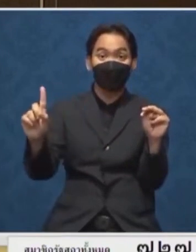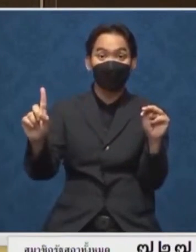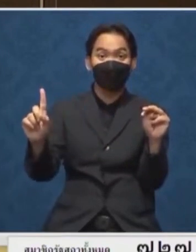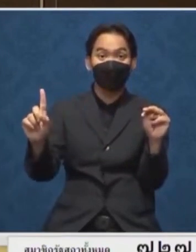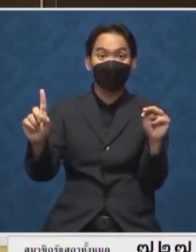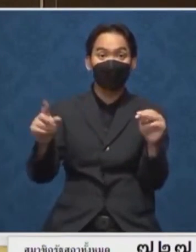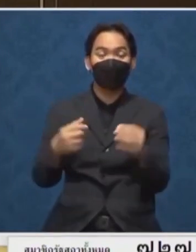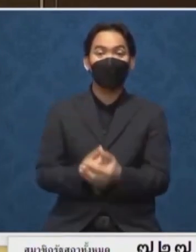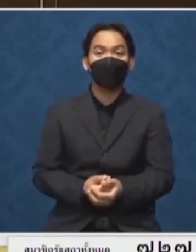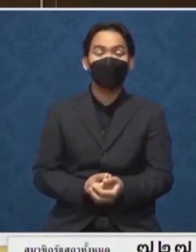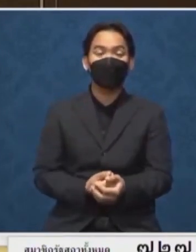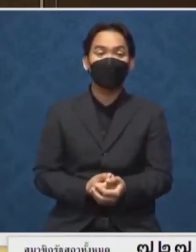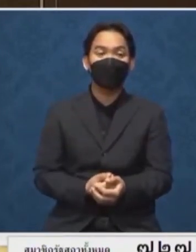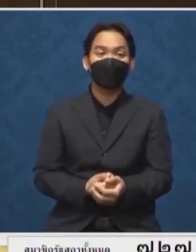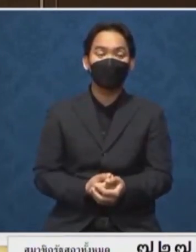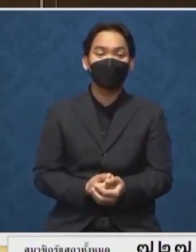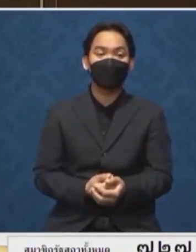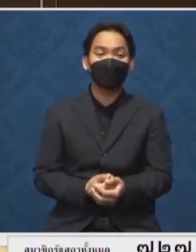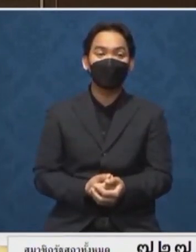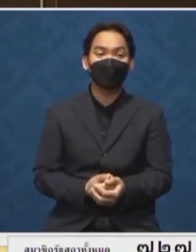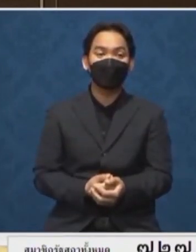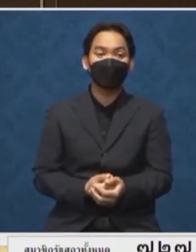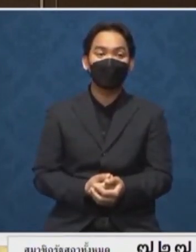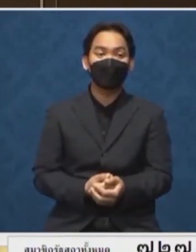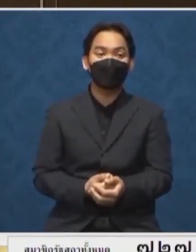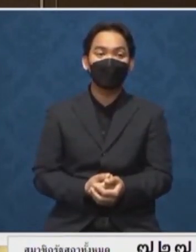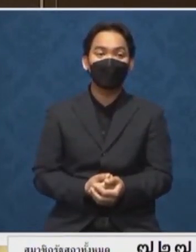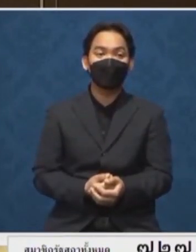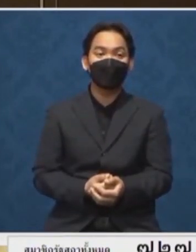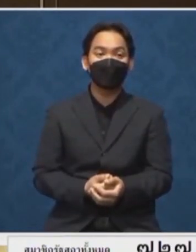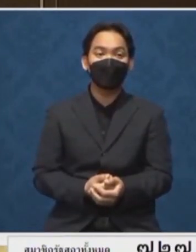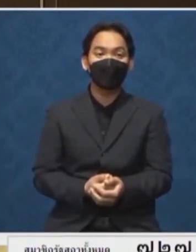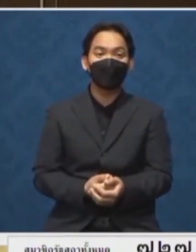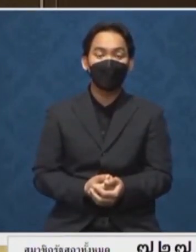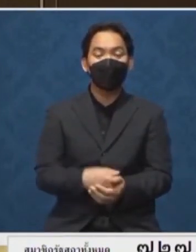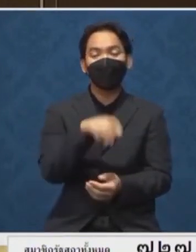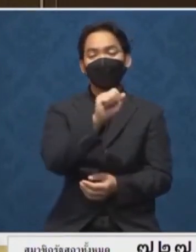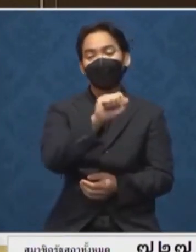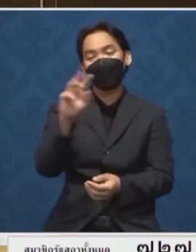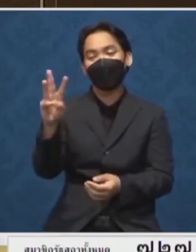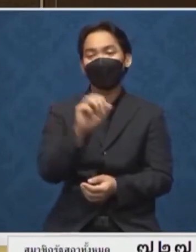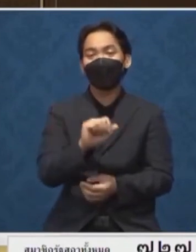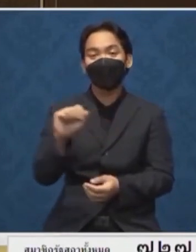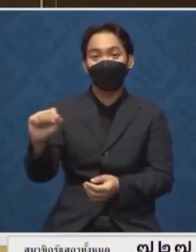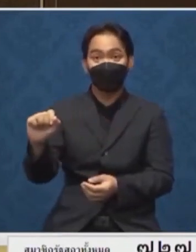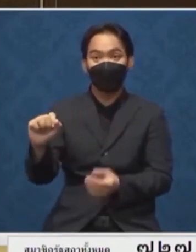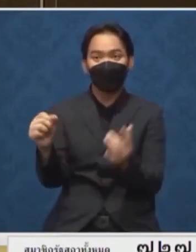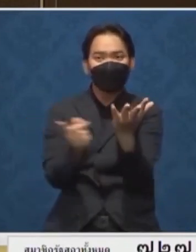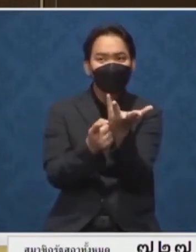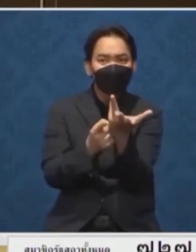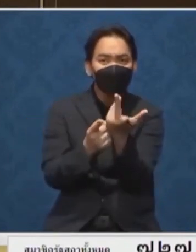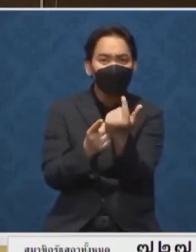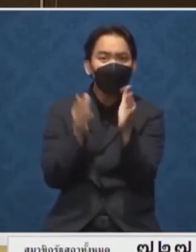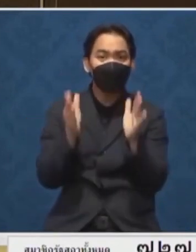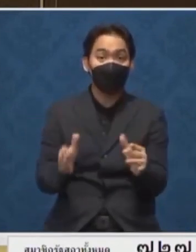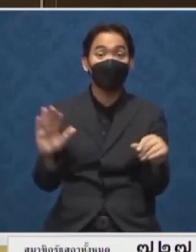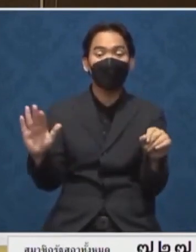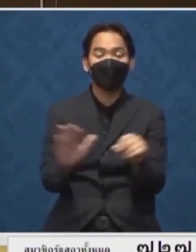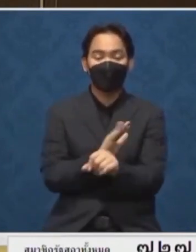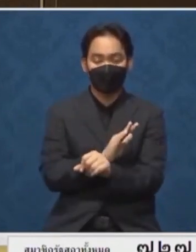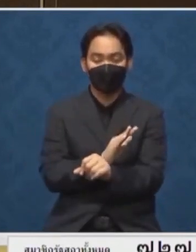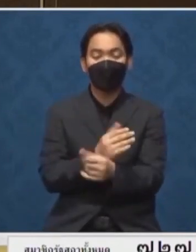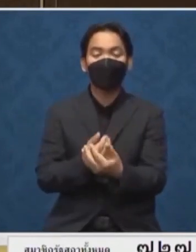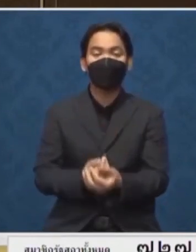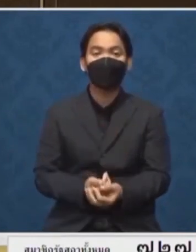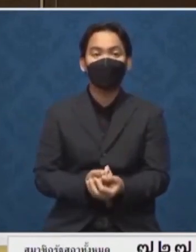ในครั้งนั้นองค์ประชุมก็ครบแล้วนะครับแต่มีผู้